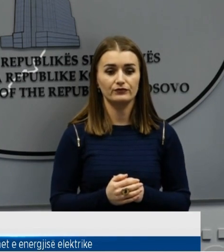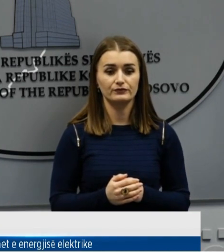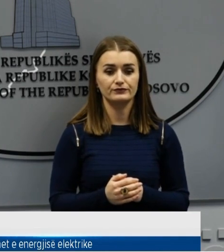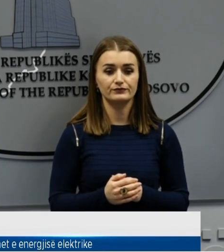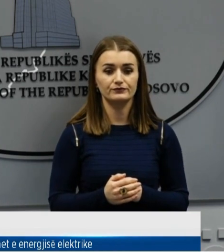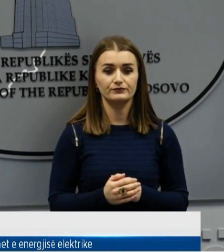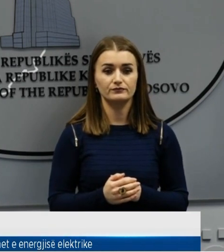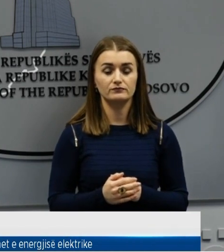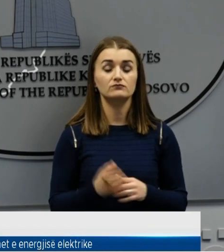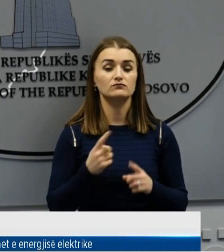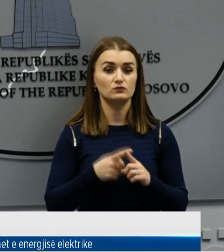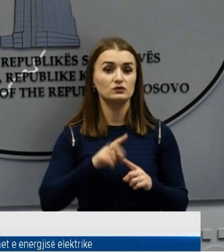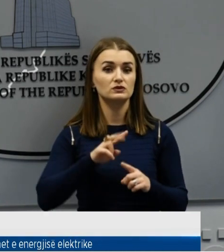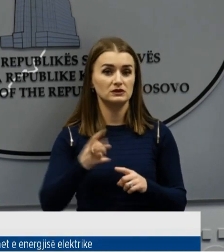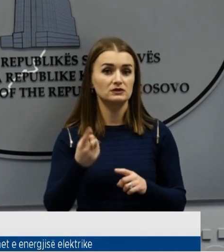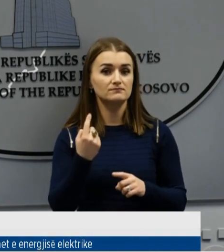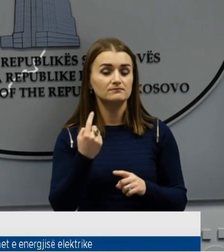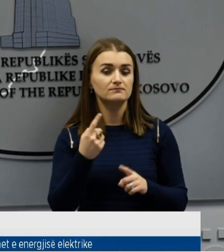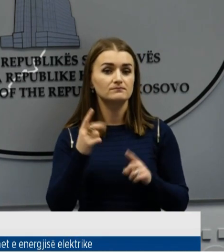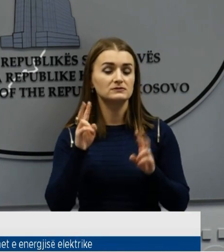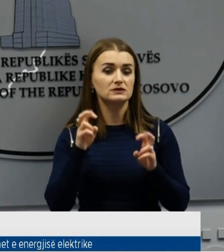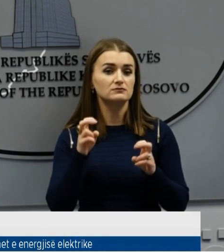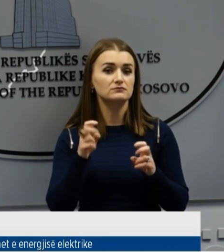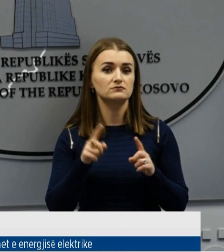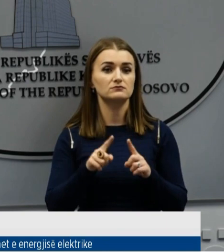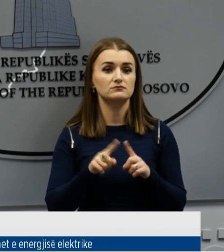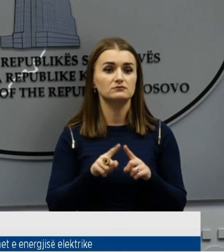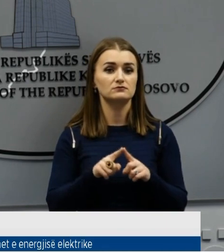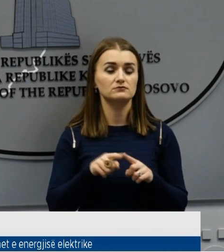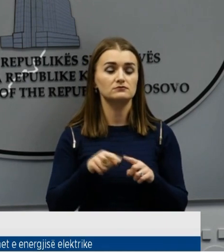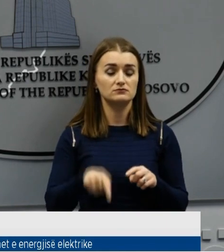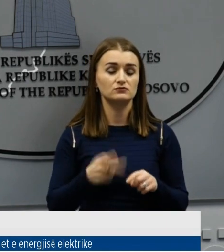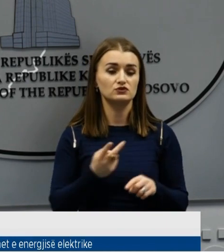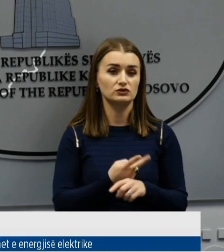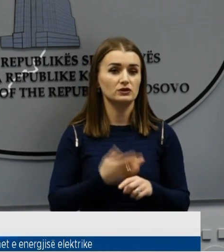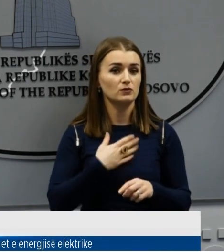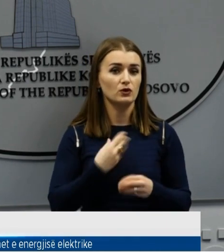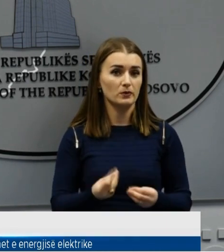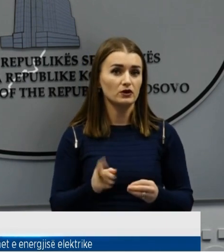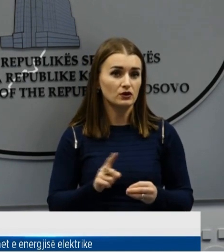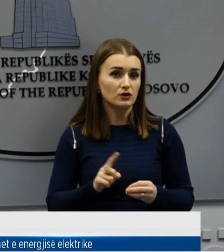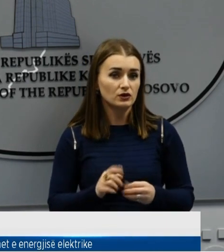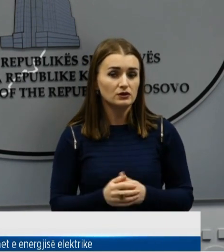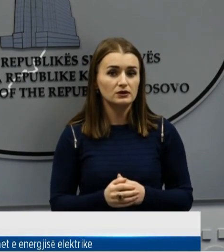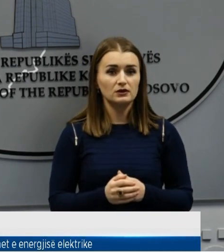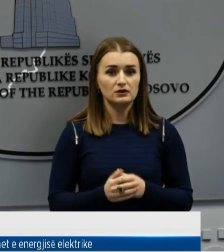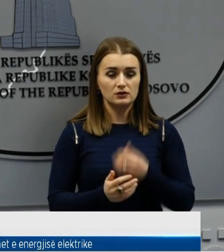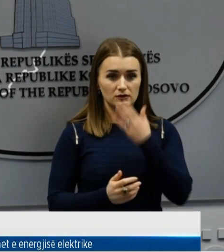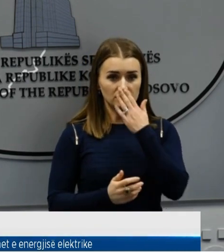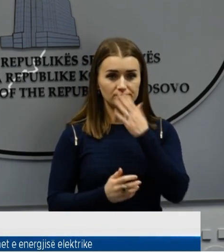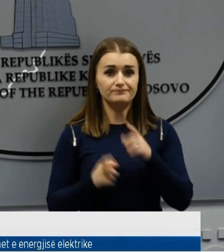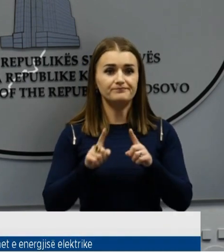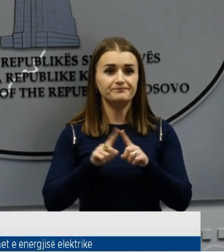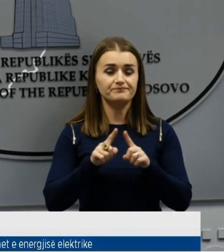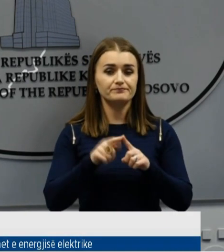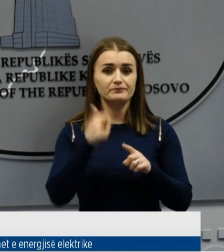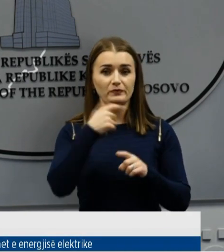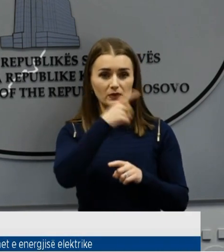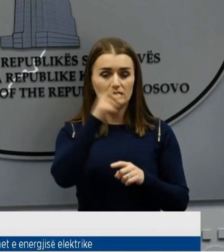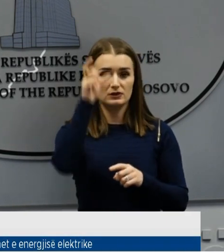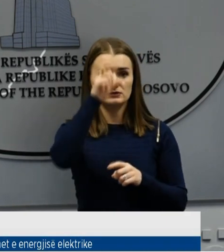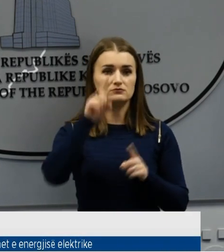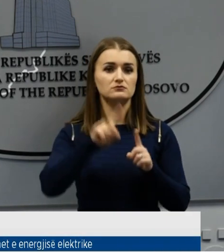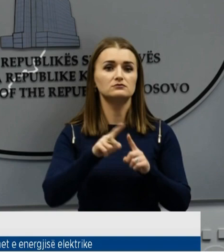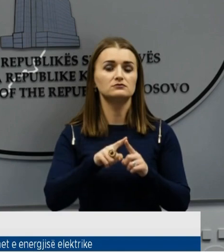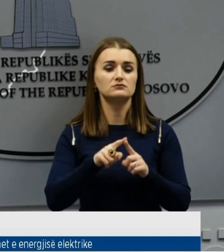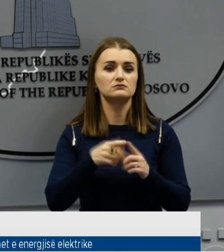faktor i cili për vendin tonë specifikisht ndikon negativisht, e kjo është fakti që Serbia ka blokuar linjën energjetike në Mesnesh. Kjo nuk